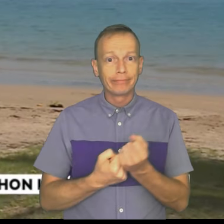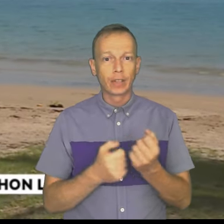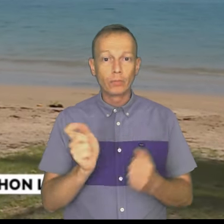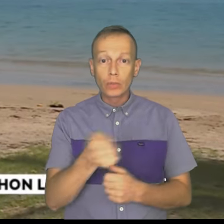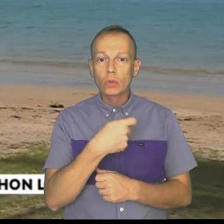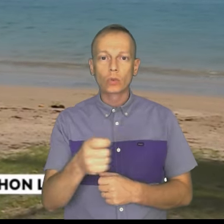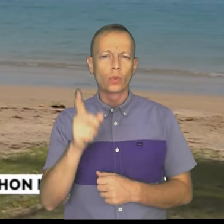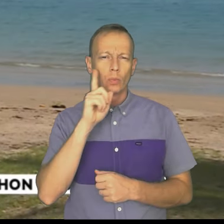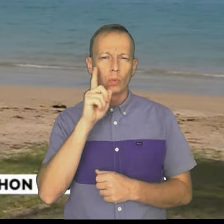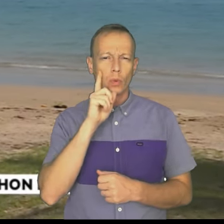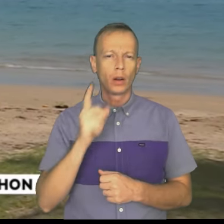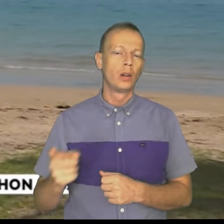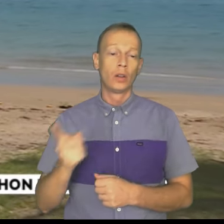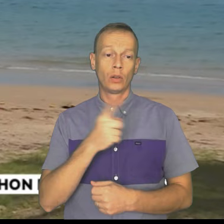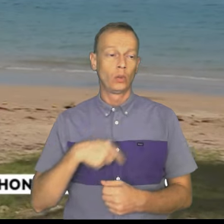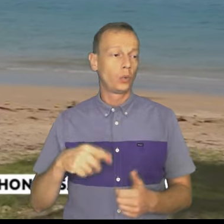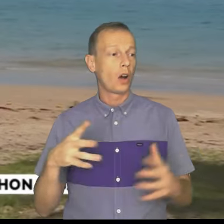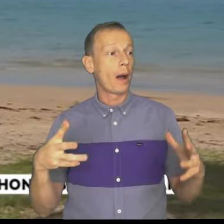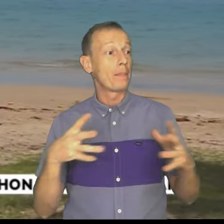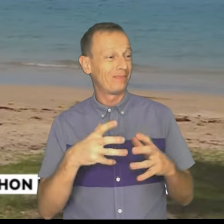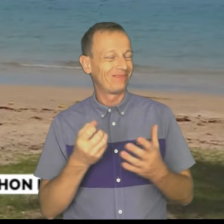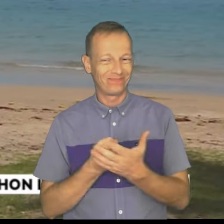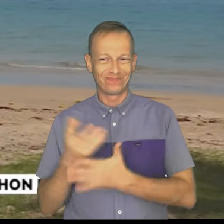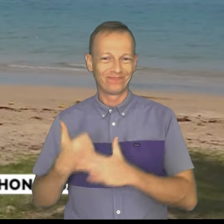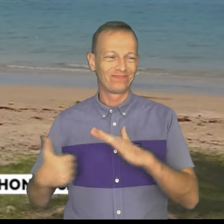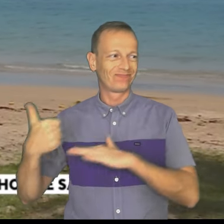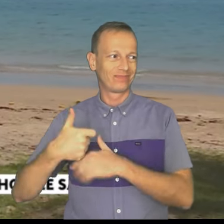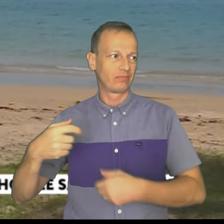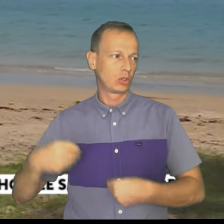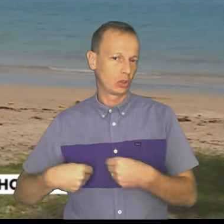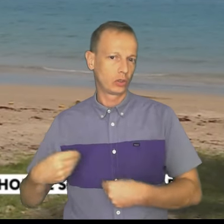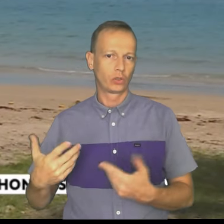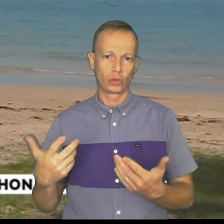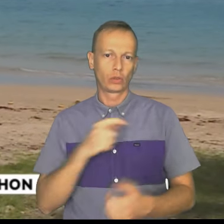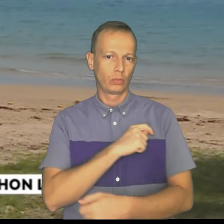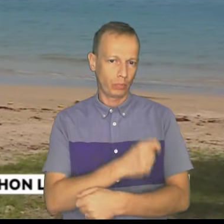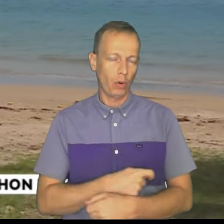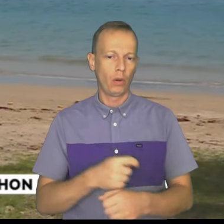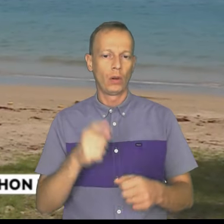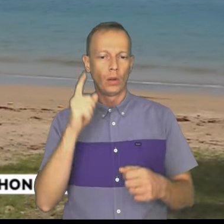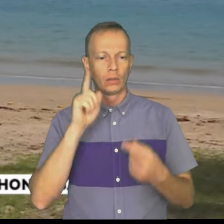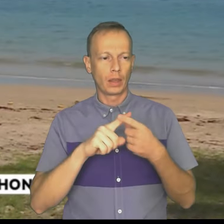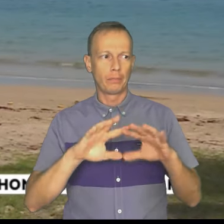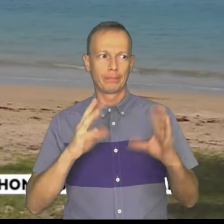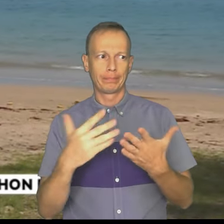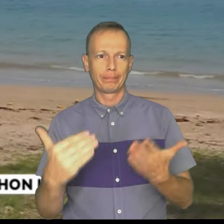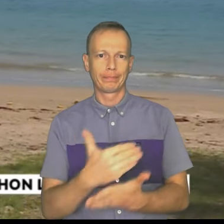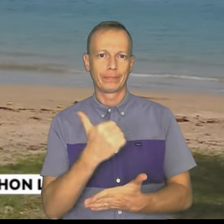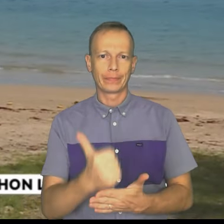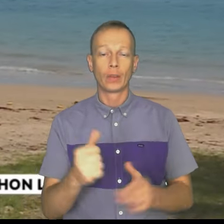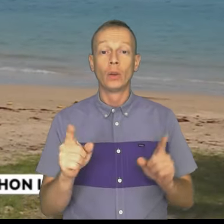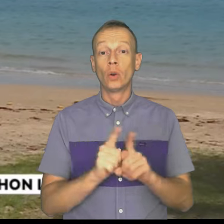'on sera le rapporteur auprès de nos institutions pour que tout se passe bien. Et pour qu'il y ait aussi cette